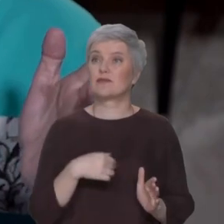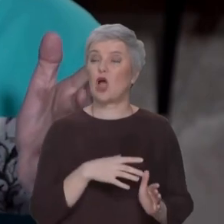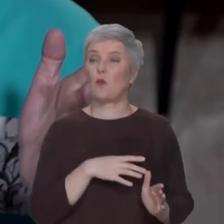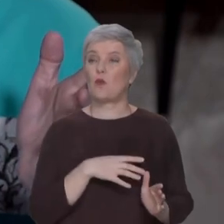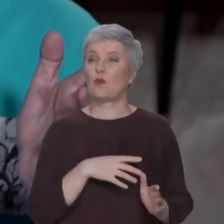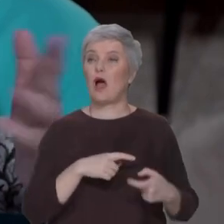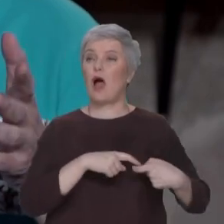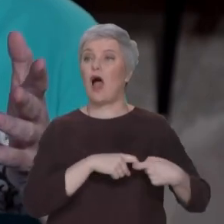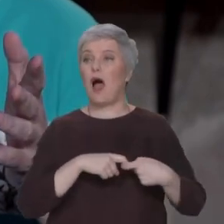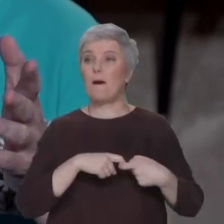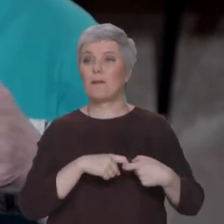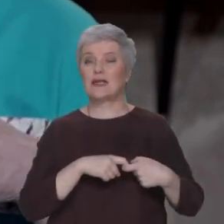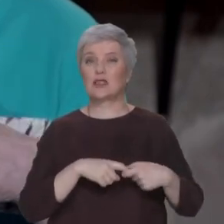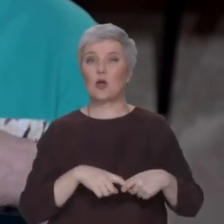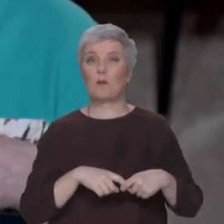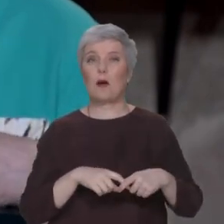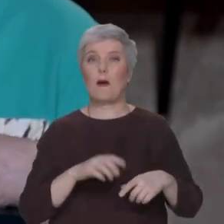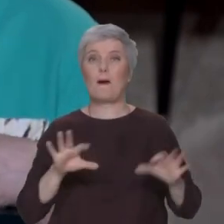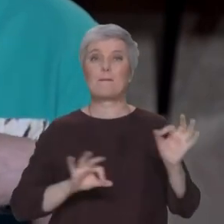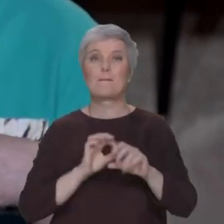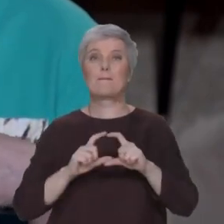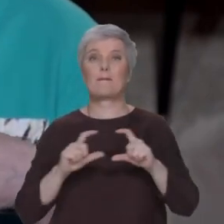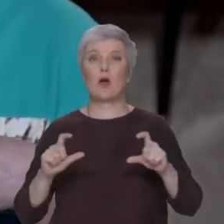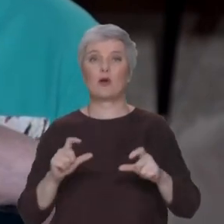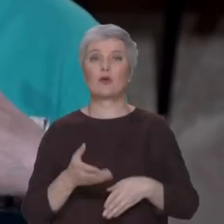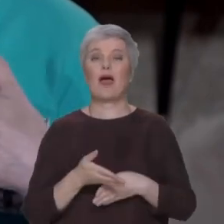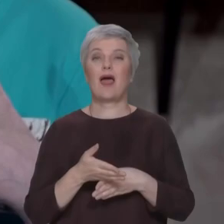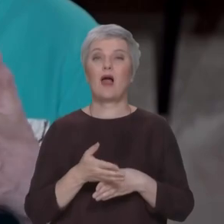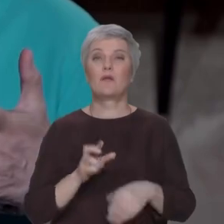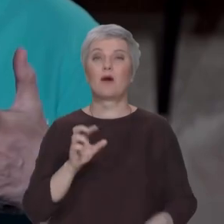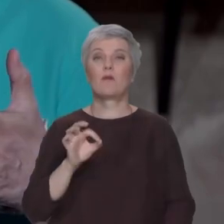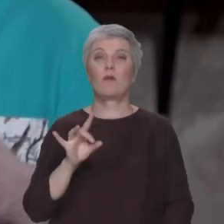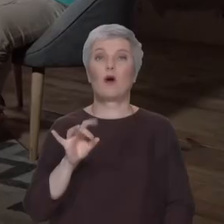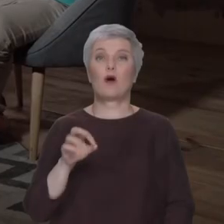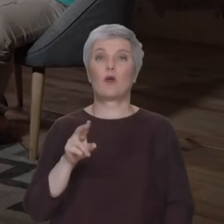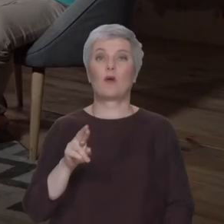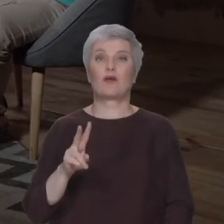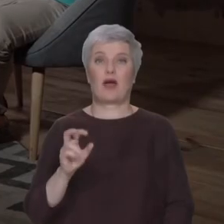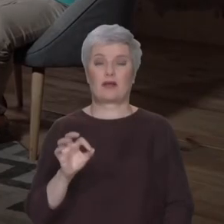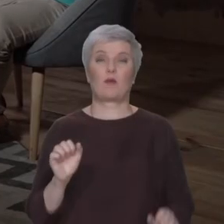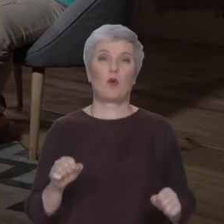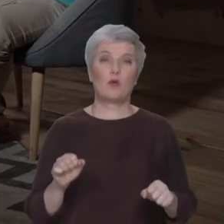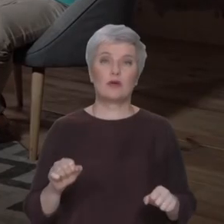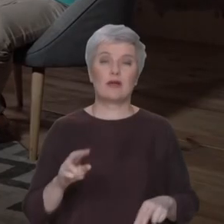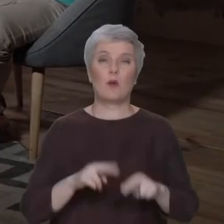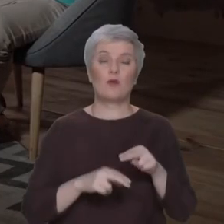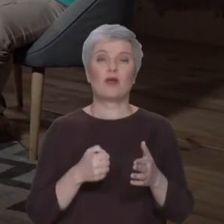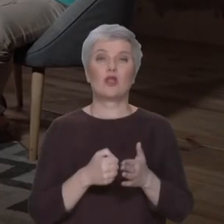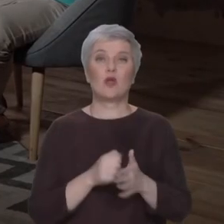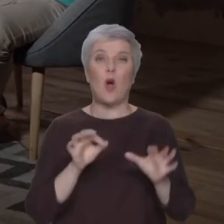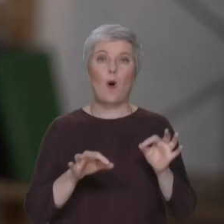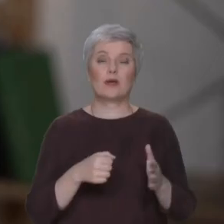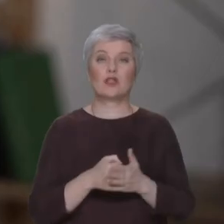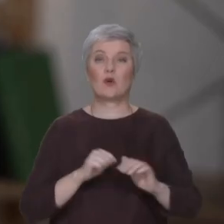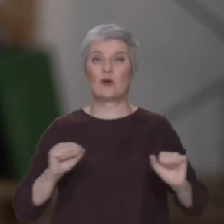амбасадором такого проєкту «Хелп Бородянка», це повертаючись до вашого першого питання, по відновленню Бородянки, про можливість побудувати до осені, до зими